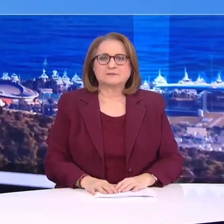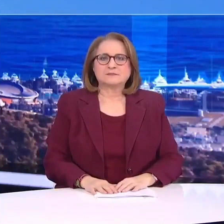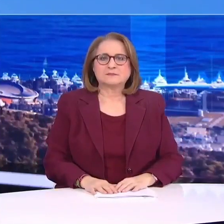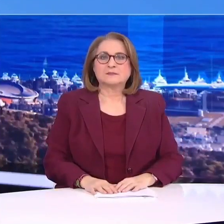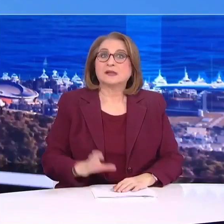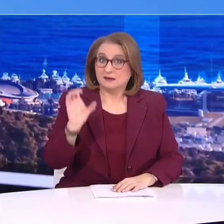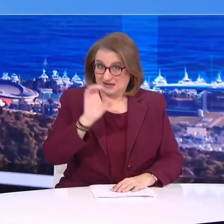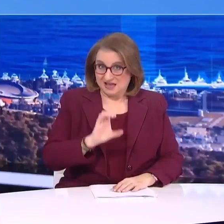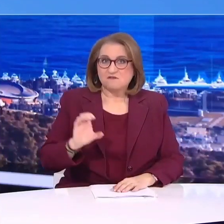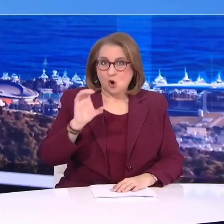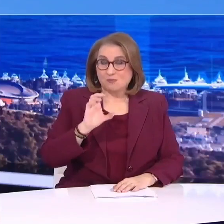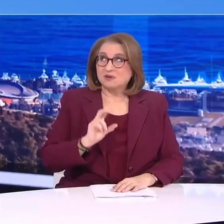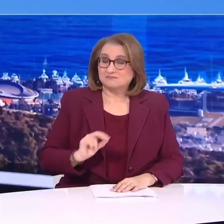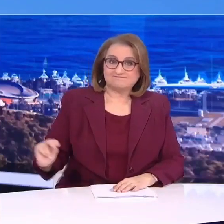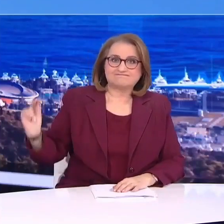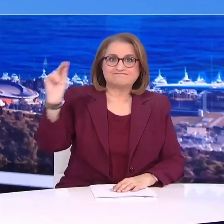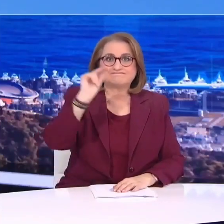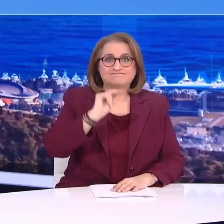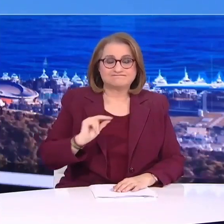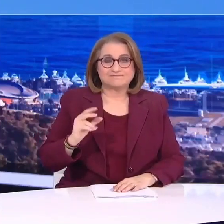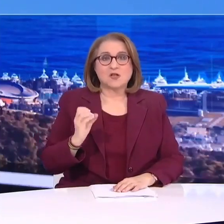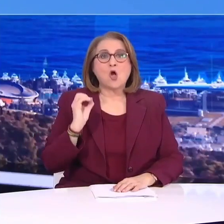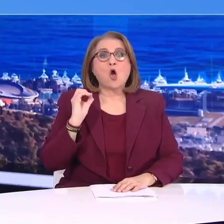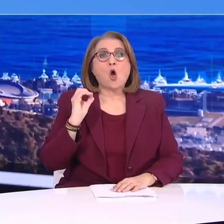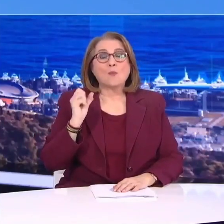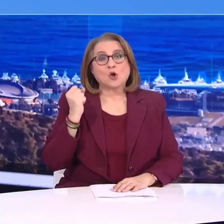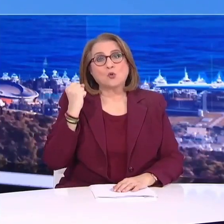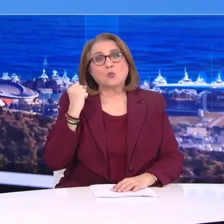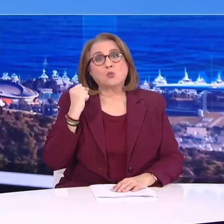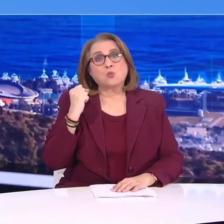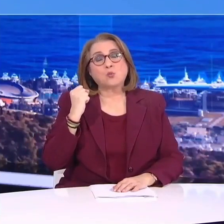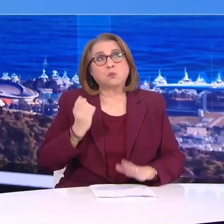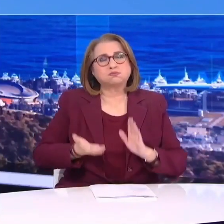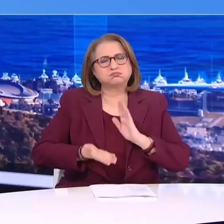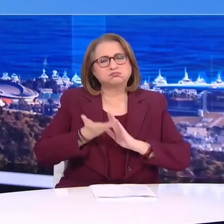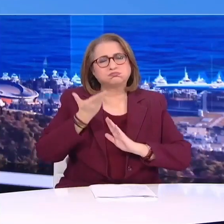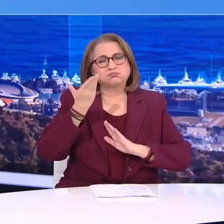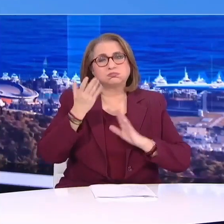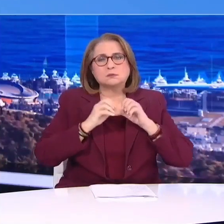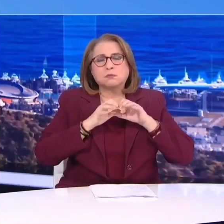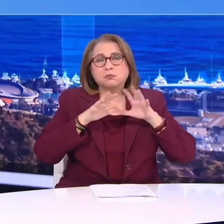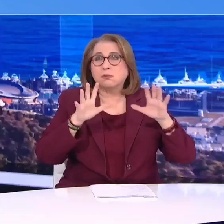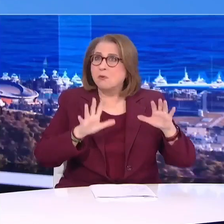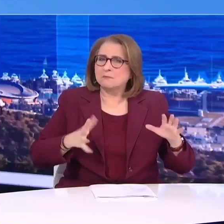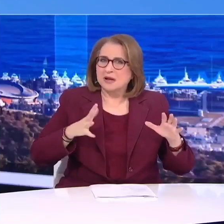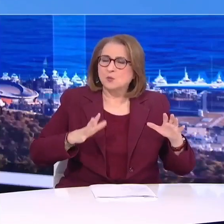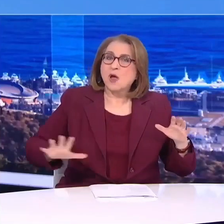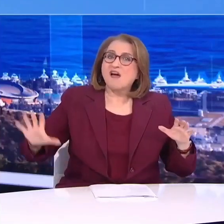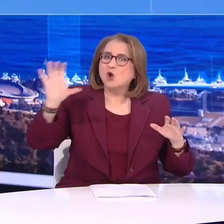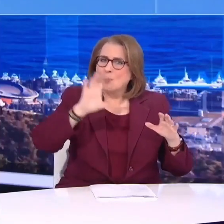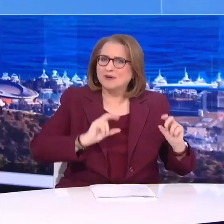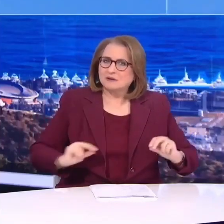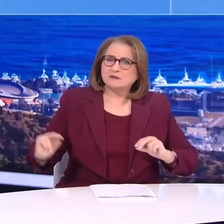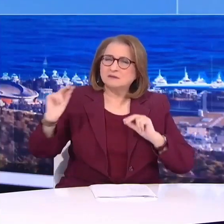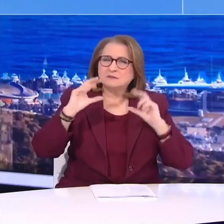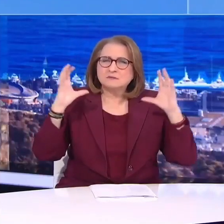λοιπόν ότι το πανδημικό κύμα της Όμικρον παραμένει σταθερά ψηλό, με πολλούς συνανθρώπους μας να κολλάνε καθημερινά και περίπου το 1,5%